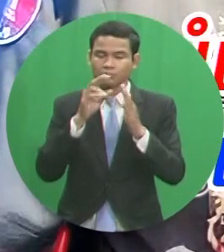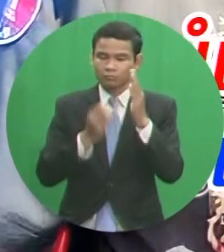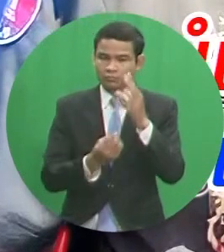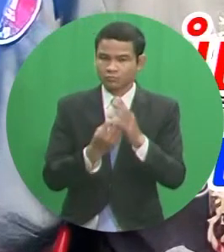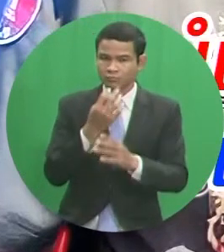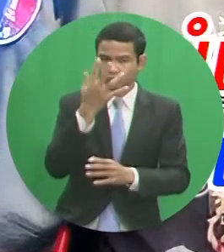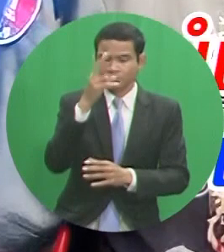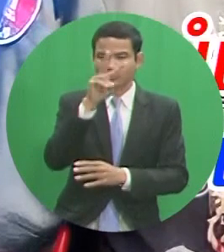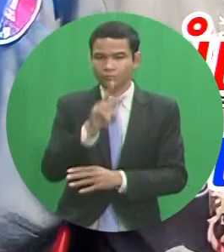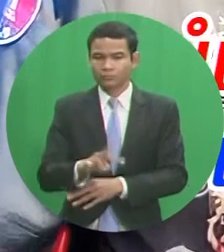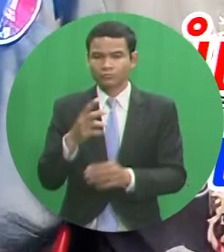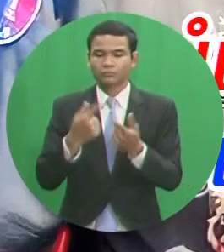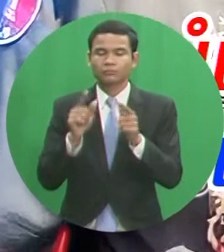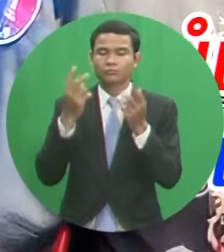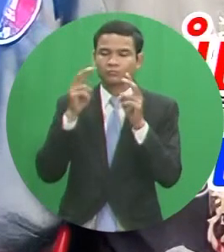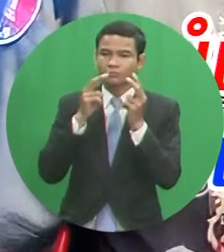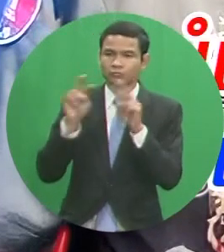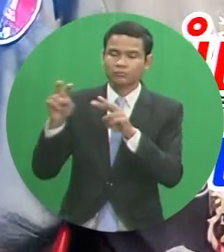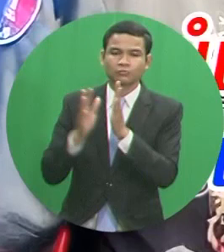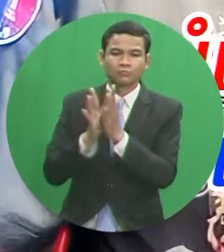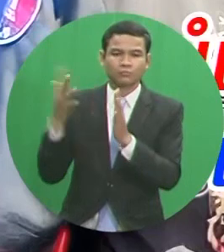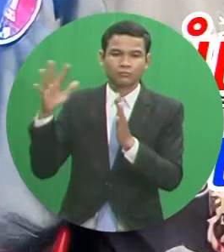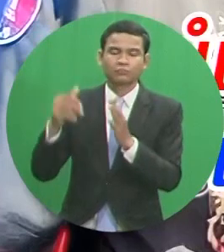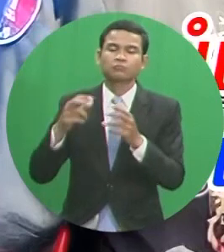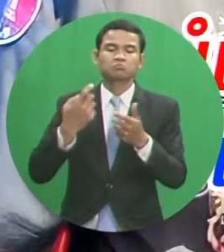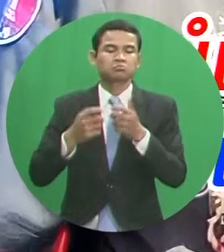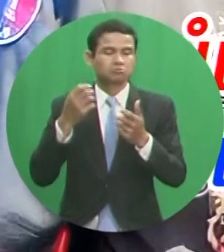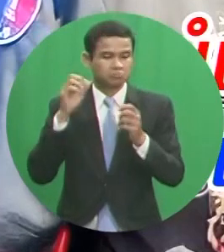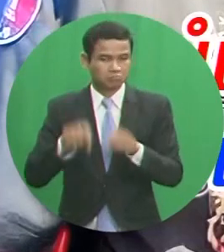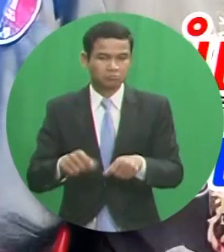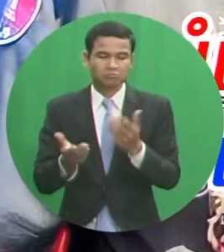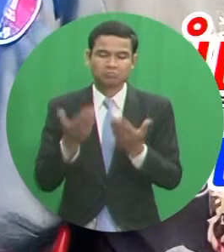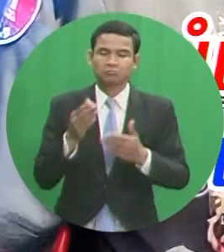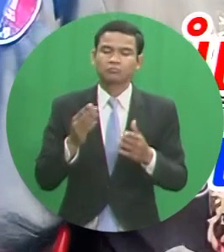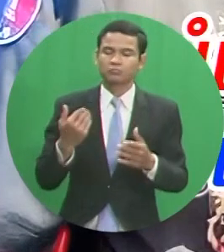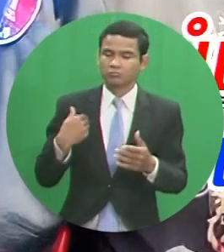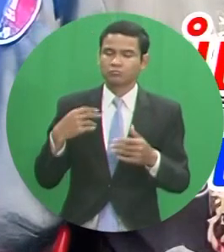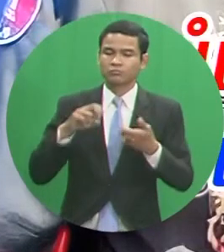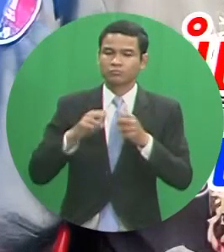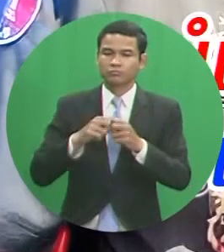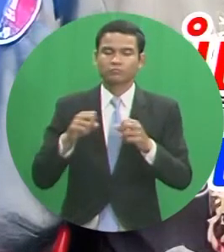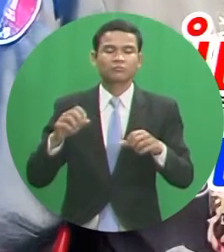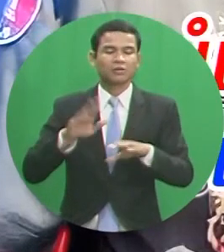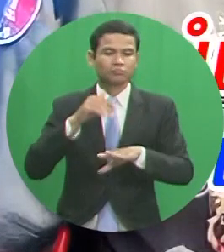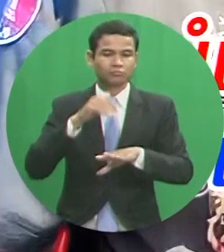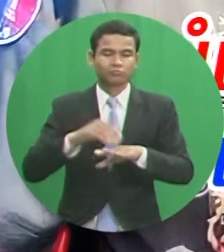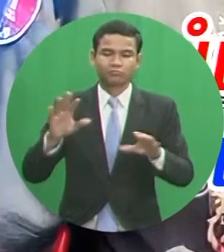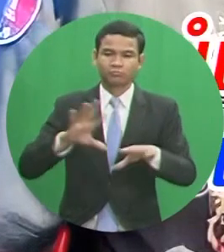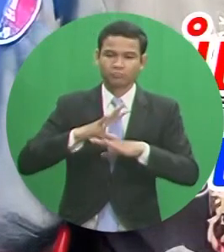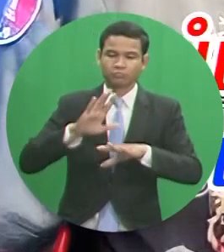លព្រៃហើយវាអាចបង្កើតនៅហានិភ័យនិងគ្រោះថ្នាក់ដល់សេដ្ឋកិច្ចផ